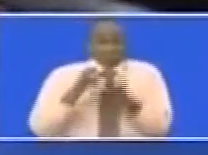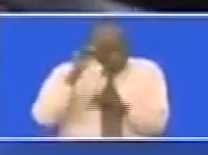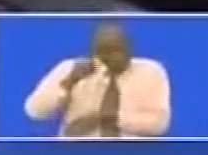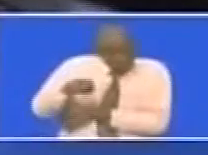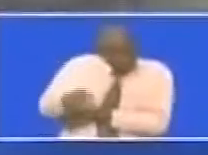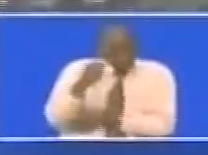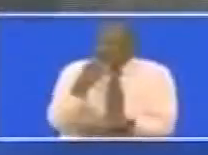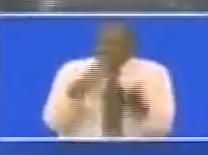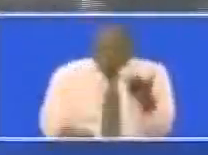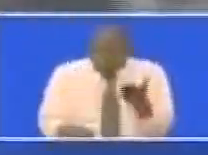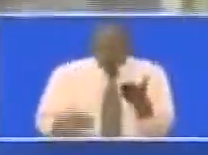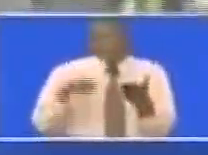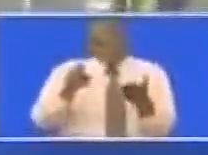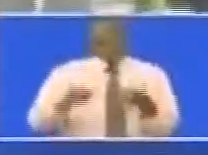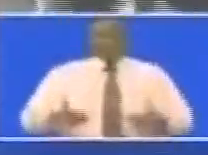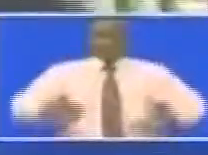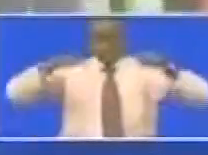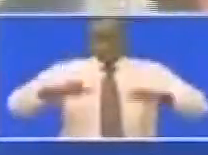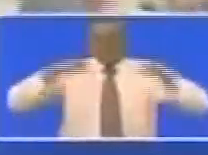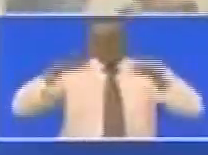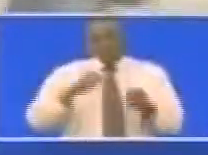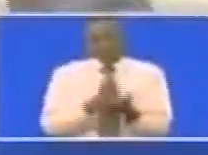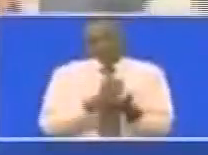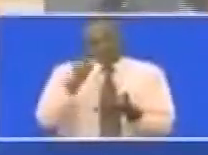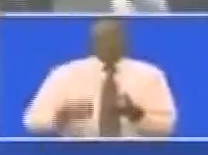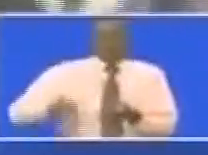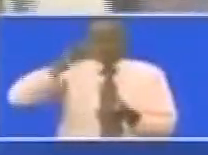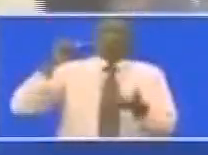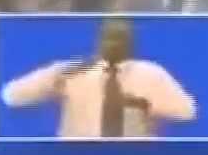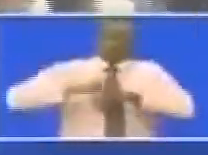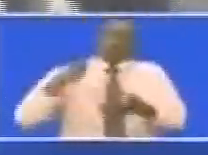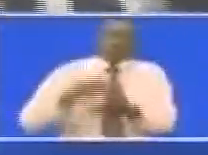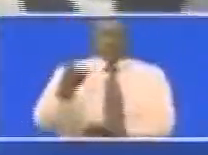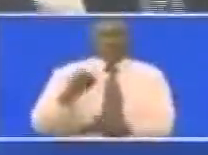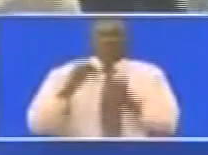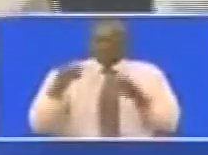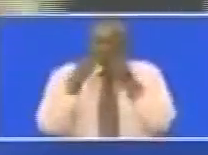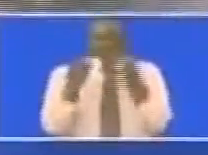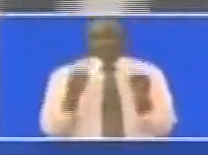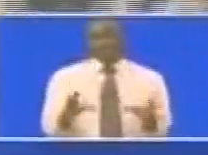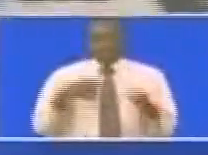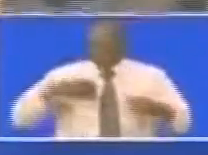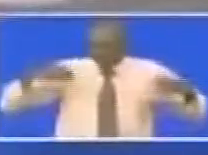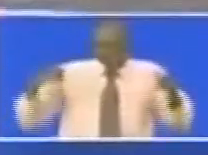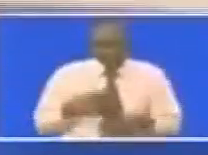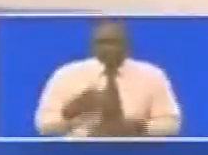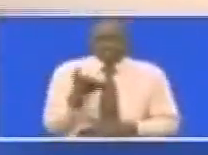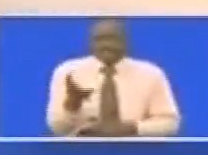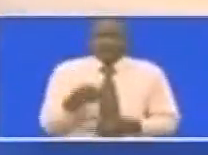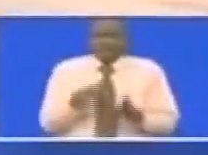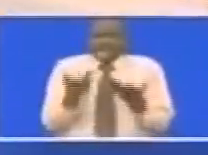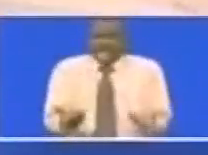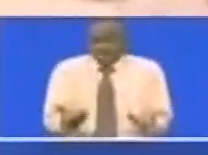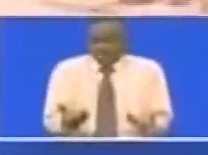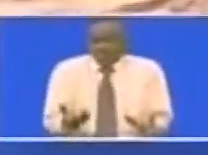Wanafunzi wanadai kuwa wasimamizi wa chuo wameongeza karo pasi ya kuwafahamisha, hali ambayo imekuwa mzigo kwao hasa